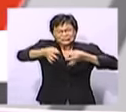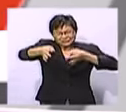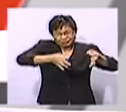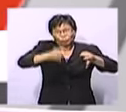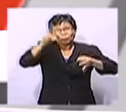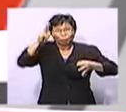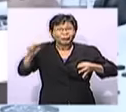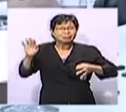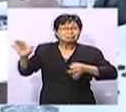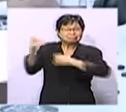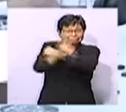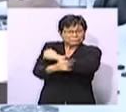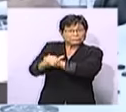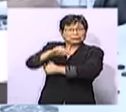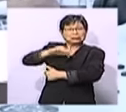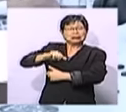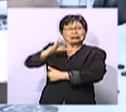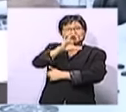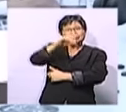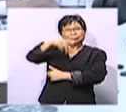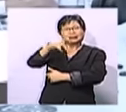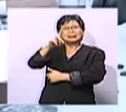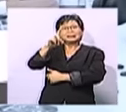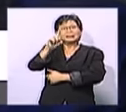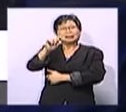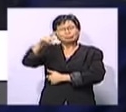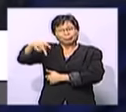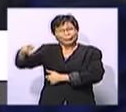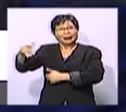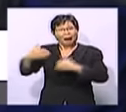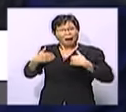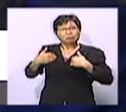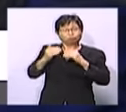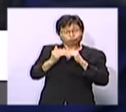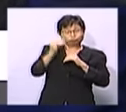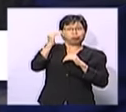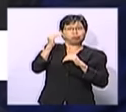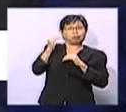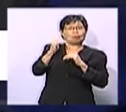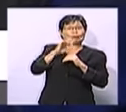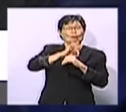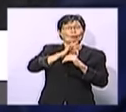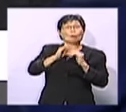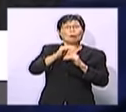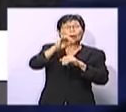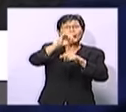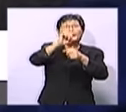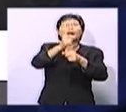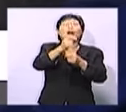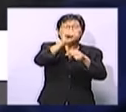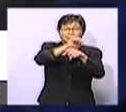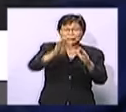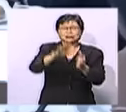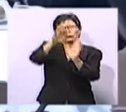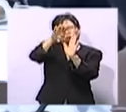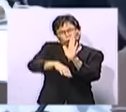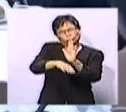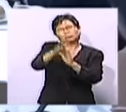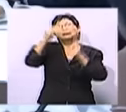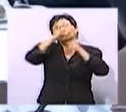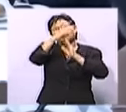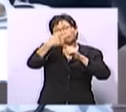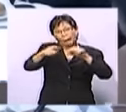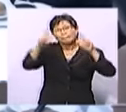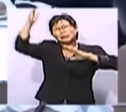beliau, Vietnam merupakan negara anggota CPTPP yang mempunyai kelebihan seperti kos buruh yang lebih murah. Namun